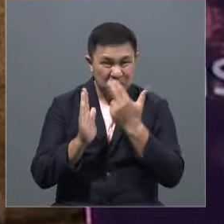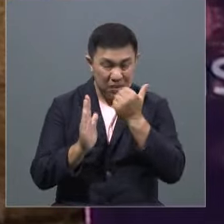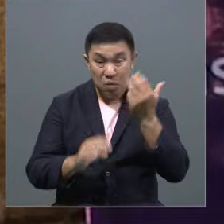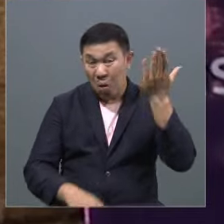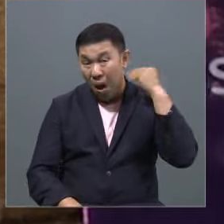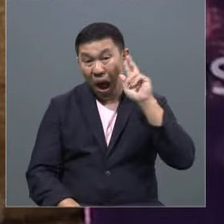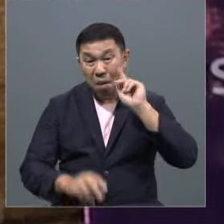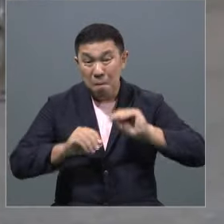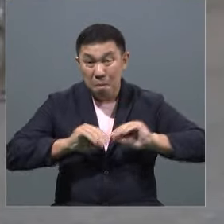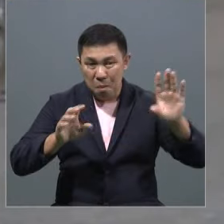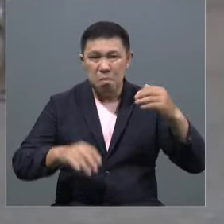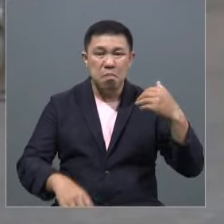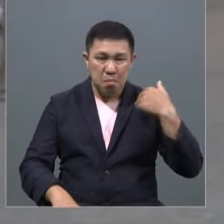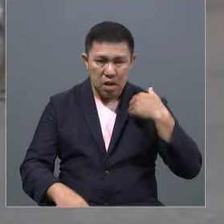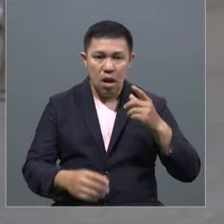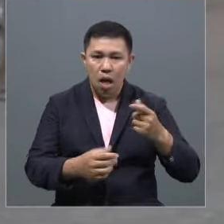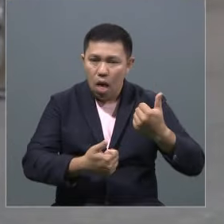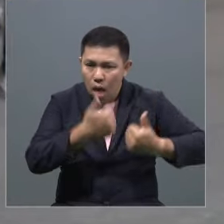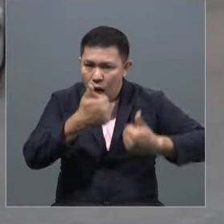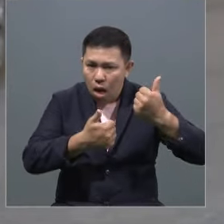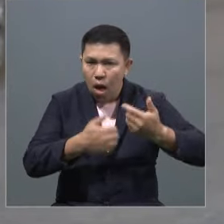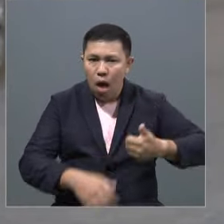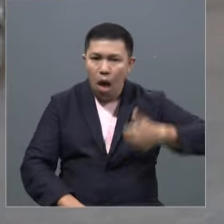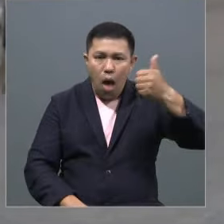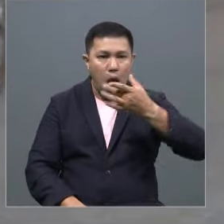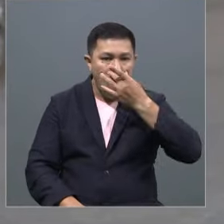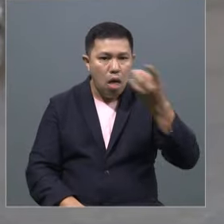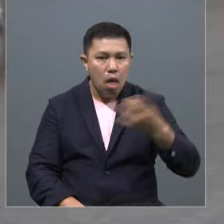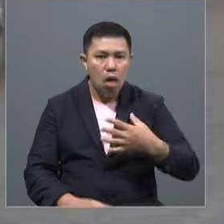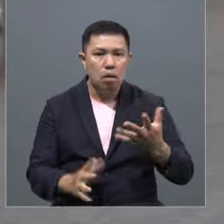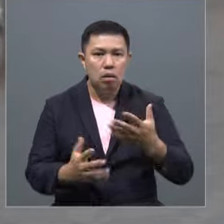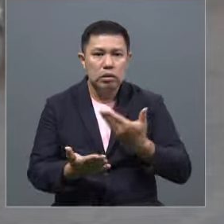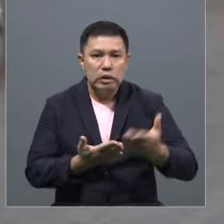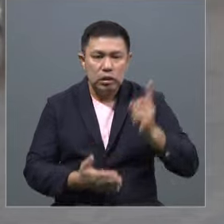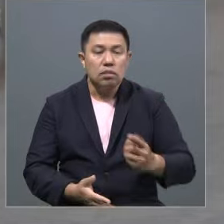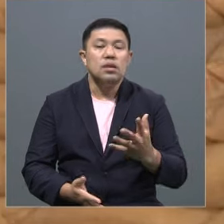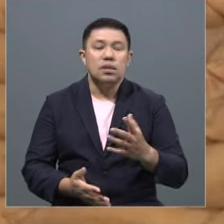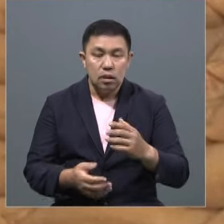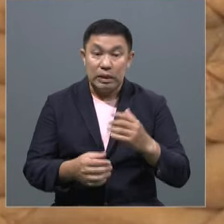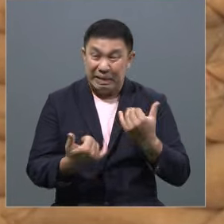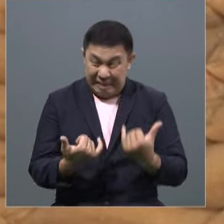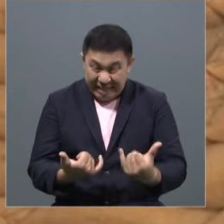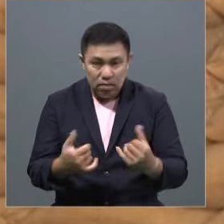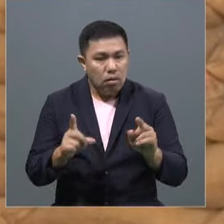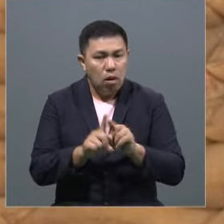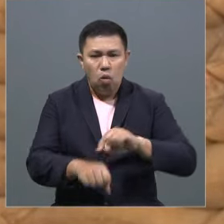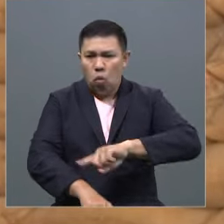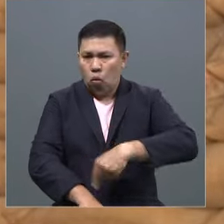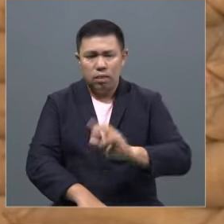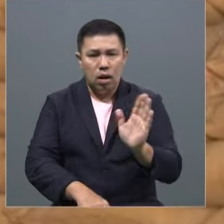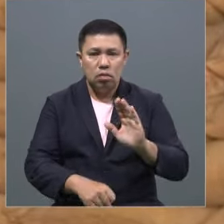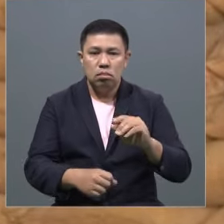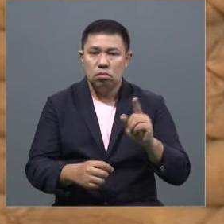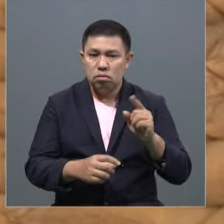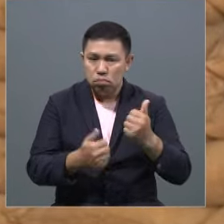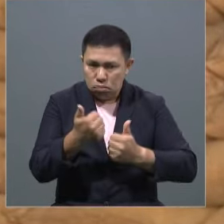เที่เป็นข่าวถูกมั้ยฮะมันเคยมีการประมูลแล้วพอประมูลได้สุดท้ายก็ทิ้งงานดังนั้นครั้งนี้เนี่ยเพื่อไม่ให้มันเกิดการล่าช้าจะมีการประมูล